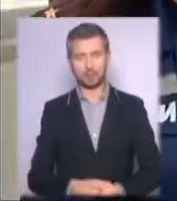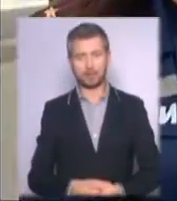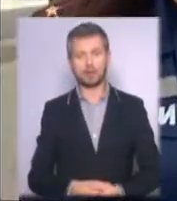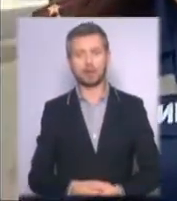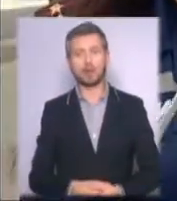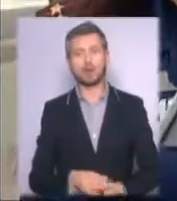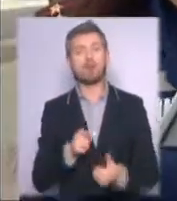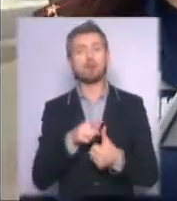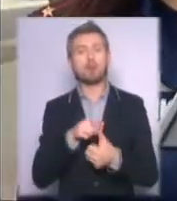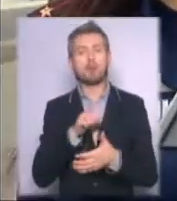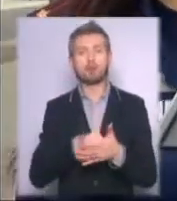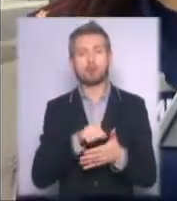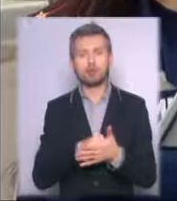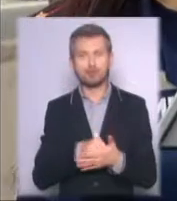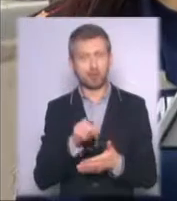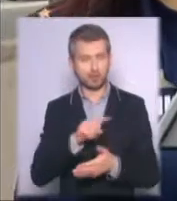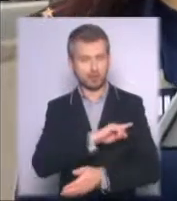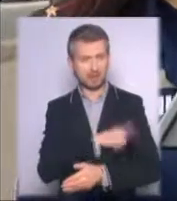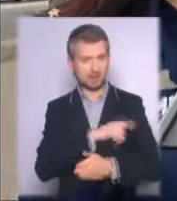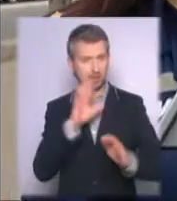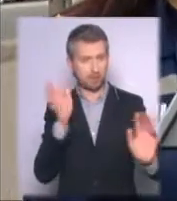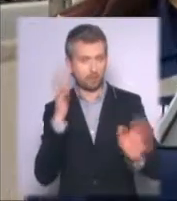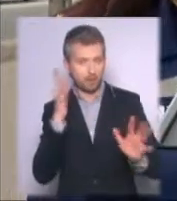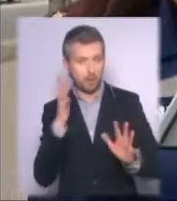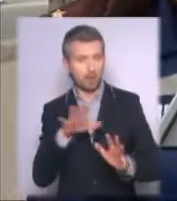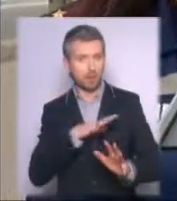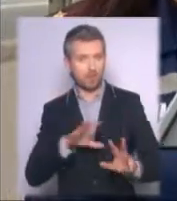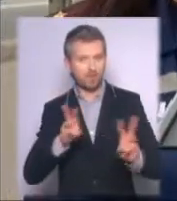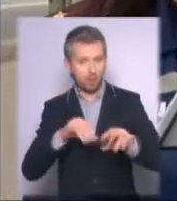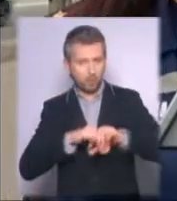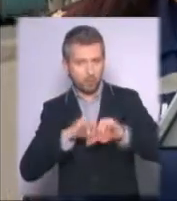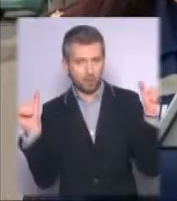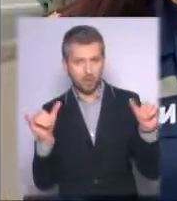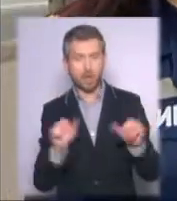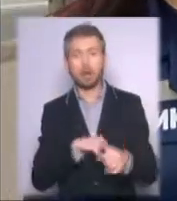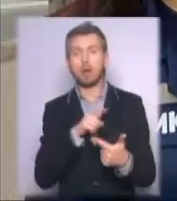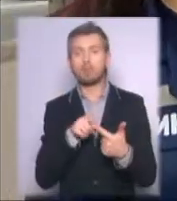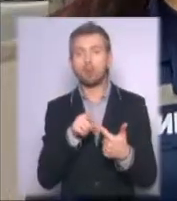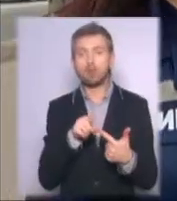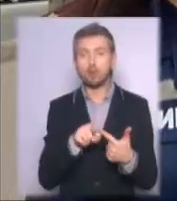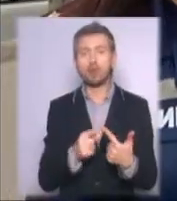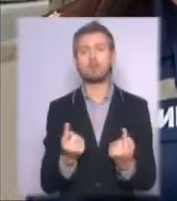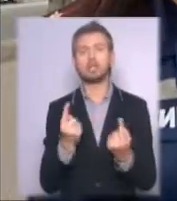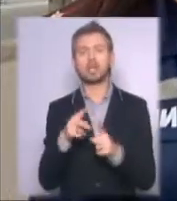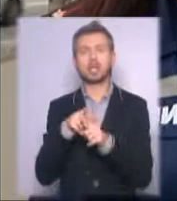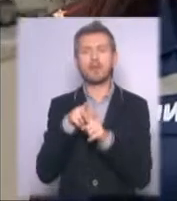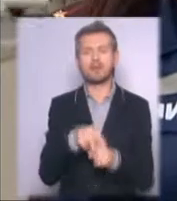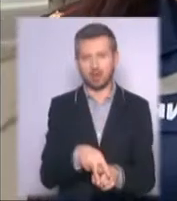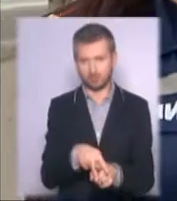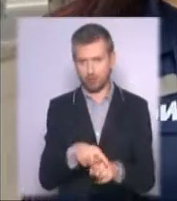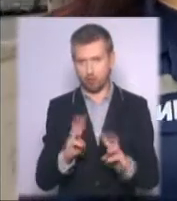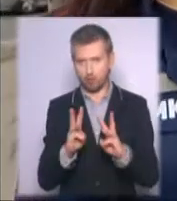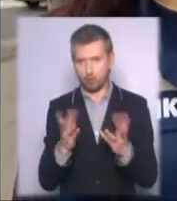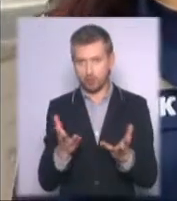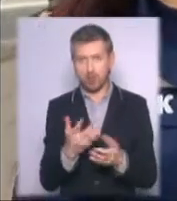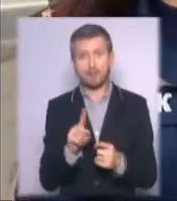По-перше, через сильний порив вітру вогонь дуже швидко розповсюдився, ну в даному випадку. А по-друге, велике навантаження горюче. Тобто